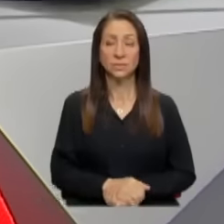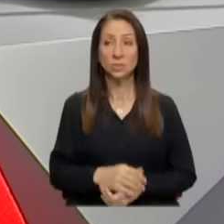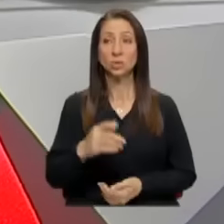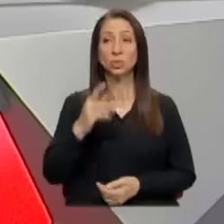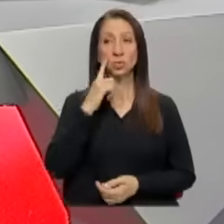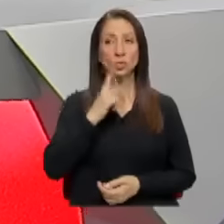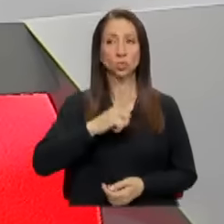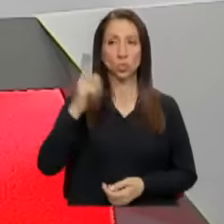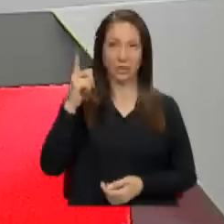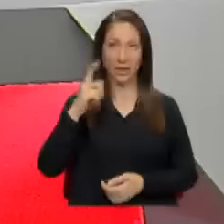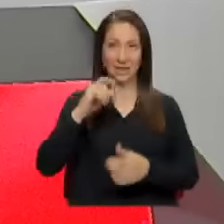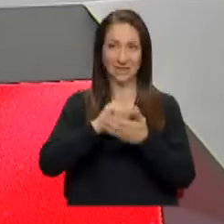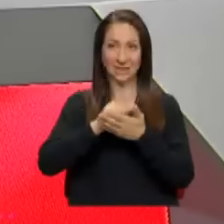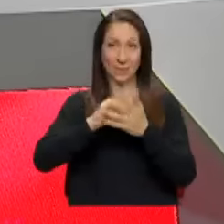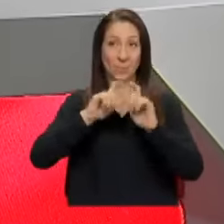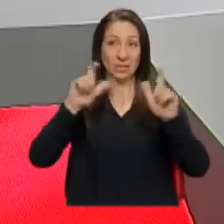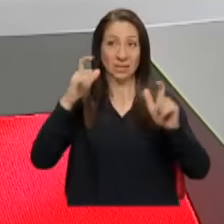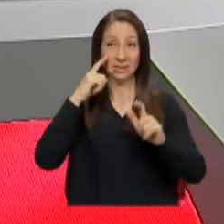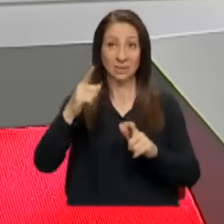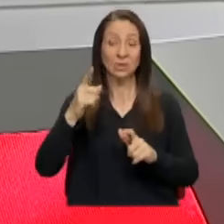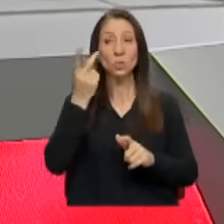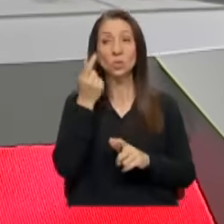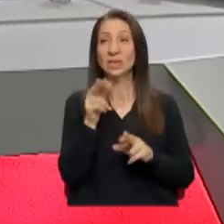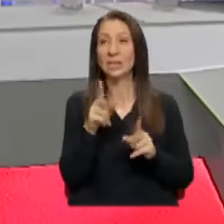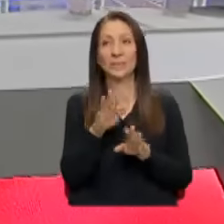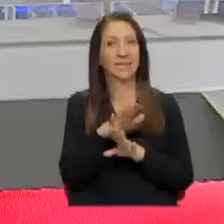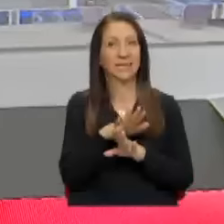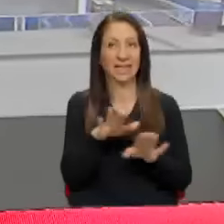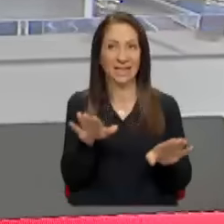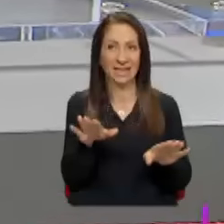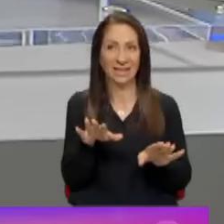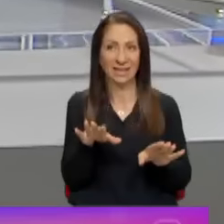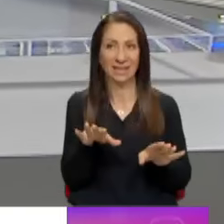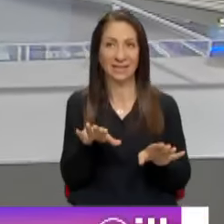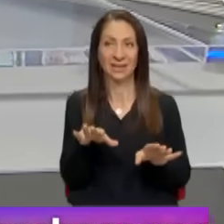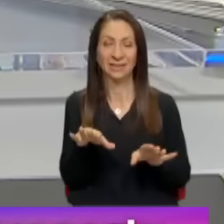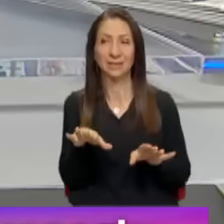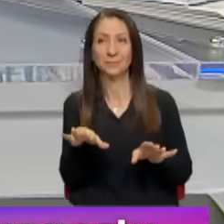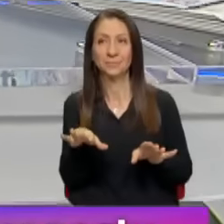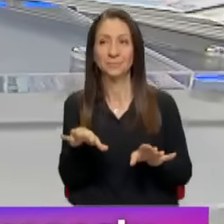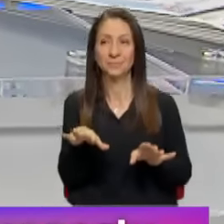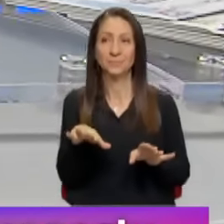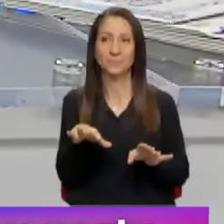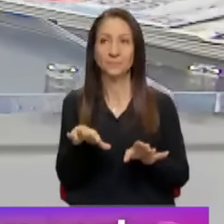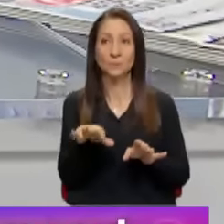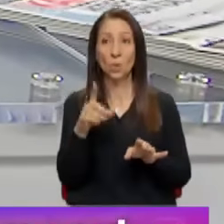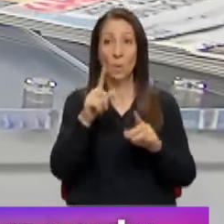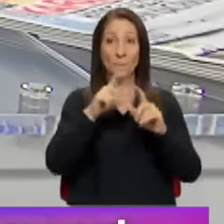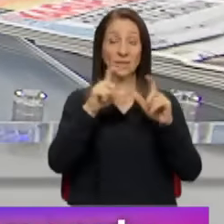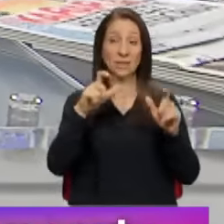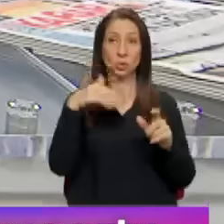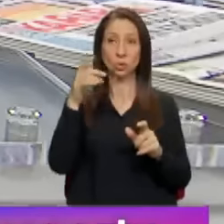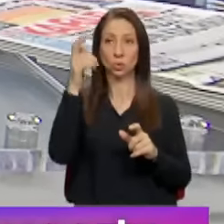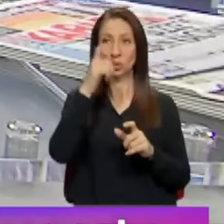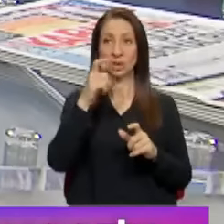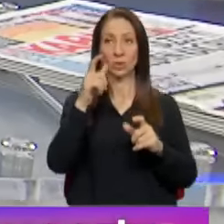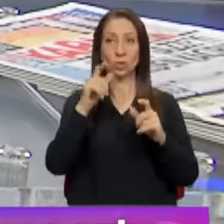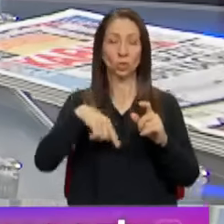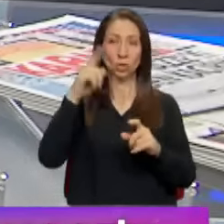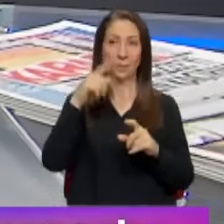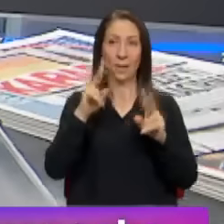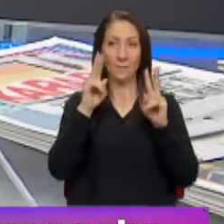Cumhuriyet Gazetesi manşetine bakalım. Unutulacak gibi değil. Hani başlıklar ve o başlıklardan sonra da Türkiye'nin